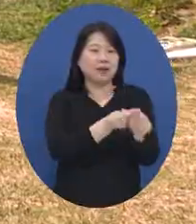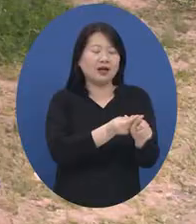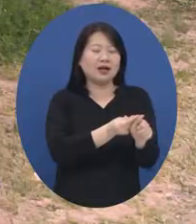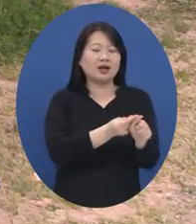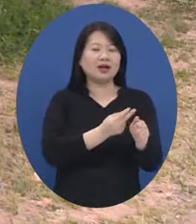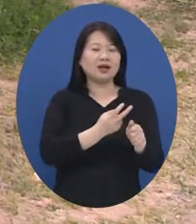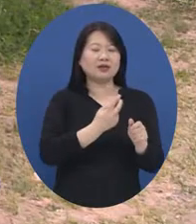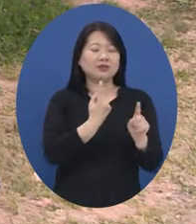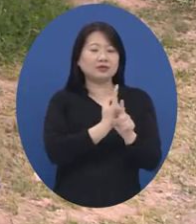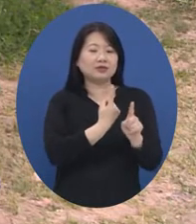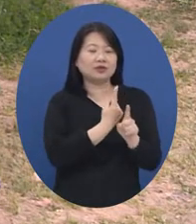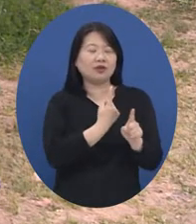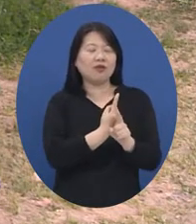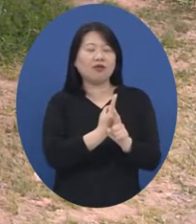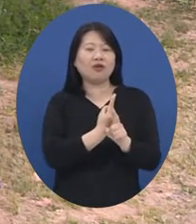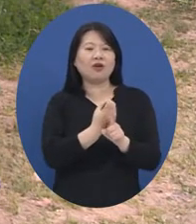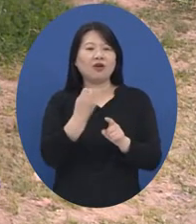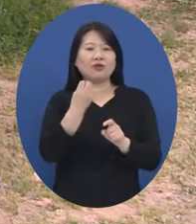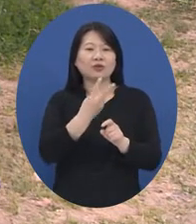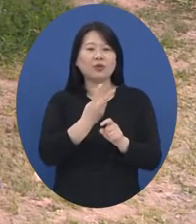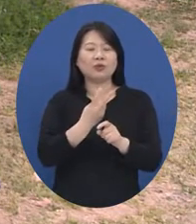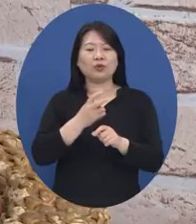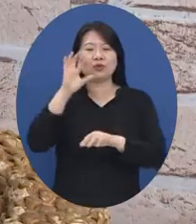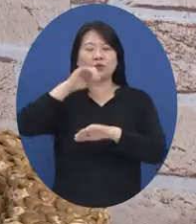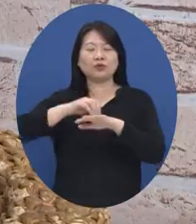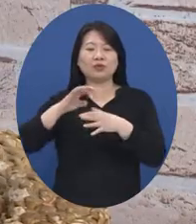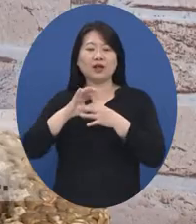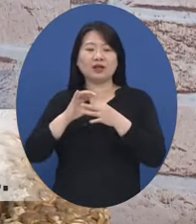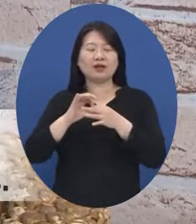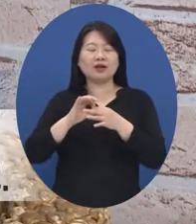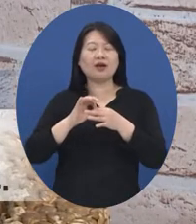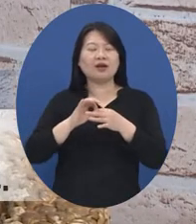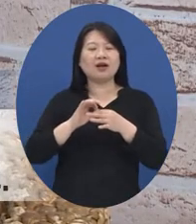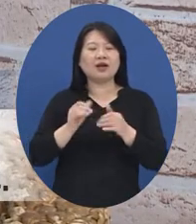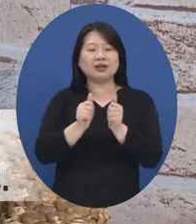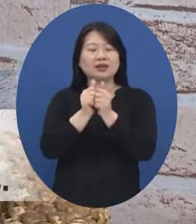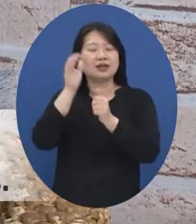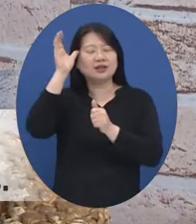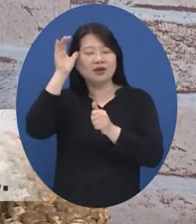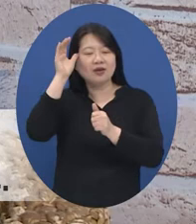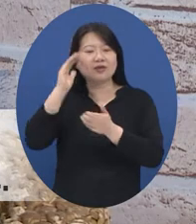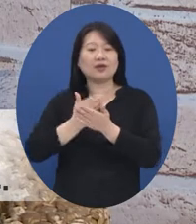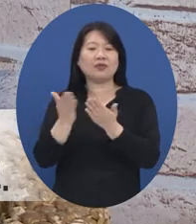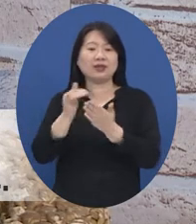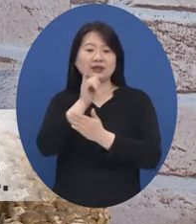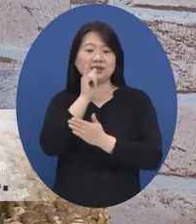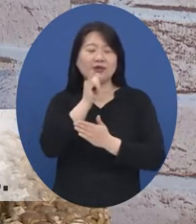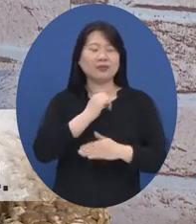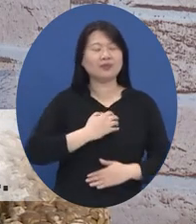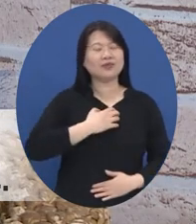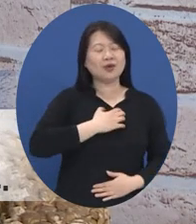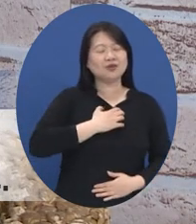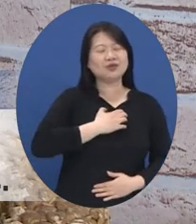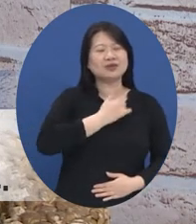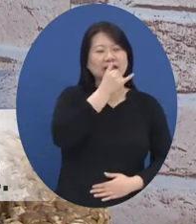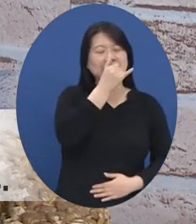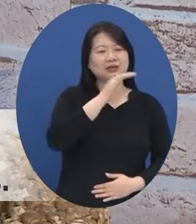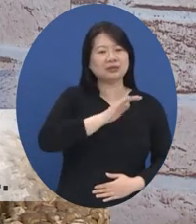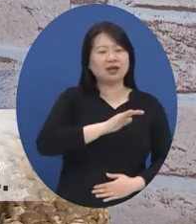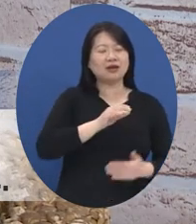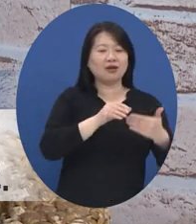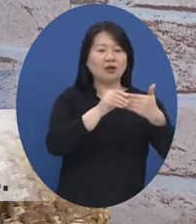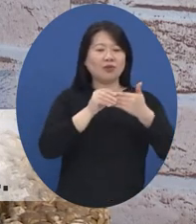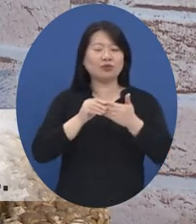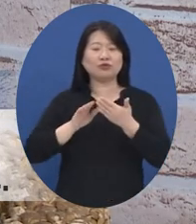반려견 이나 도움 이견으로 분양 됩니다 걱정을 좀 많아 쯤은 보시다시피 됐군 다음부터는 뭐